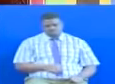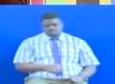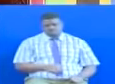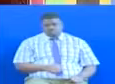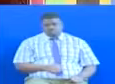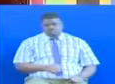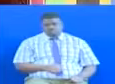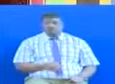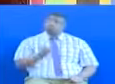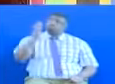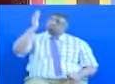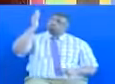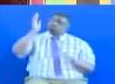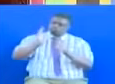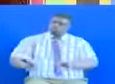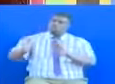Mungu ni mwema.